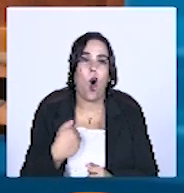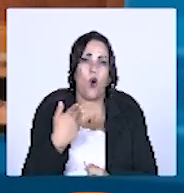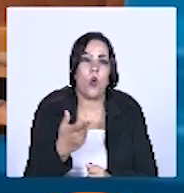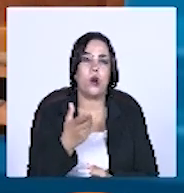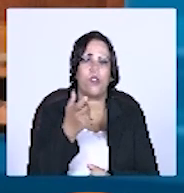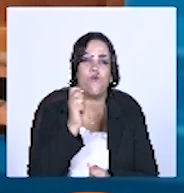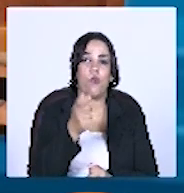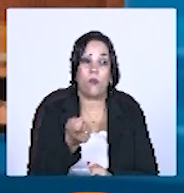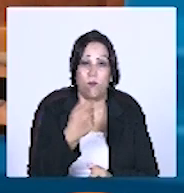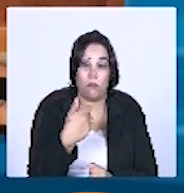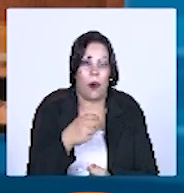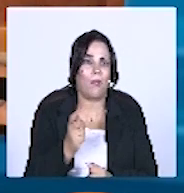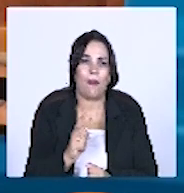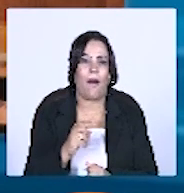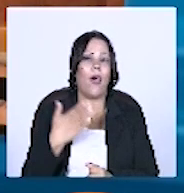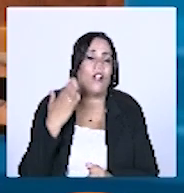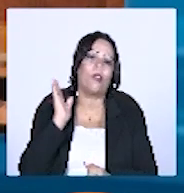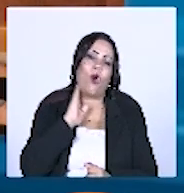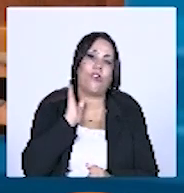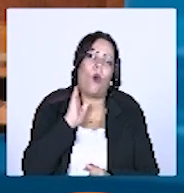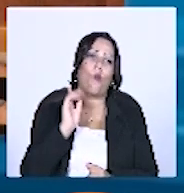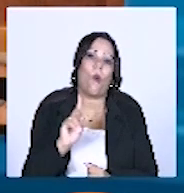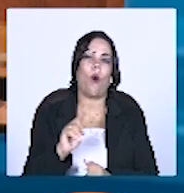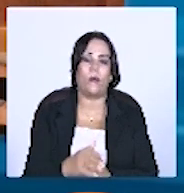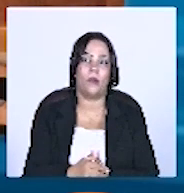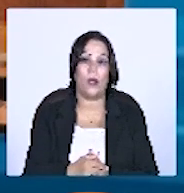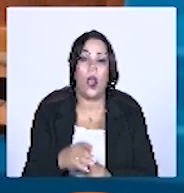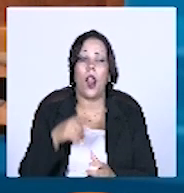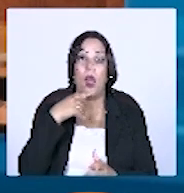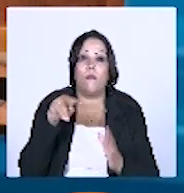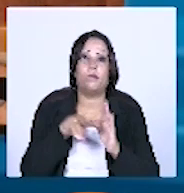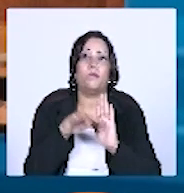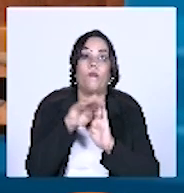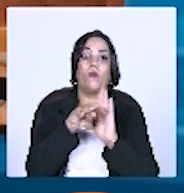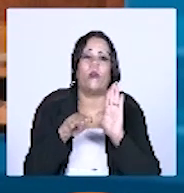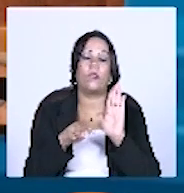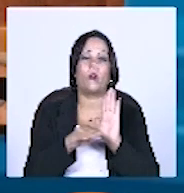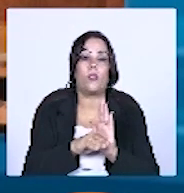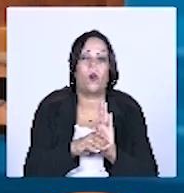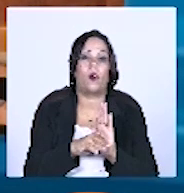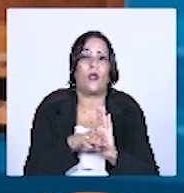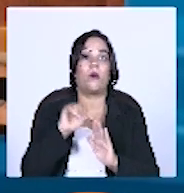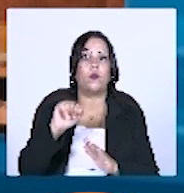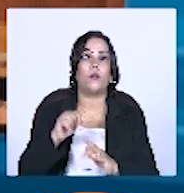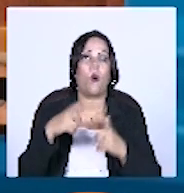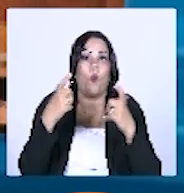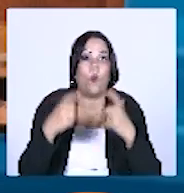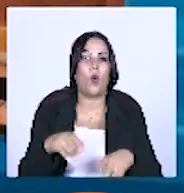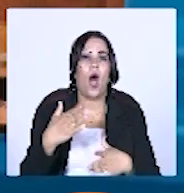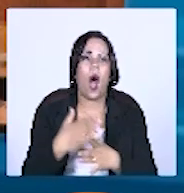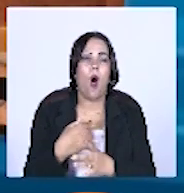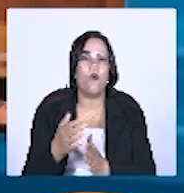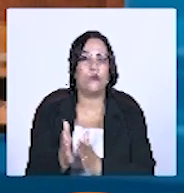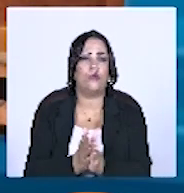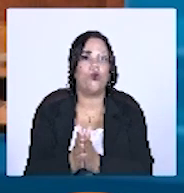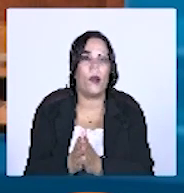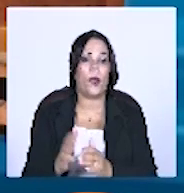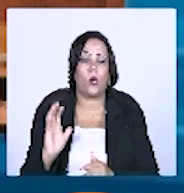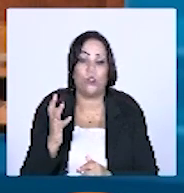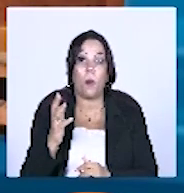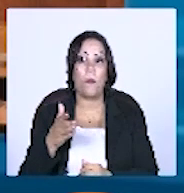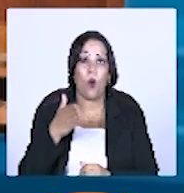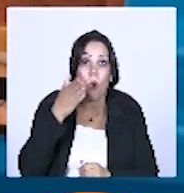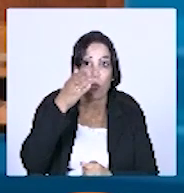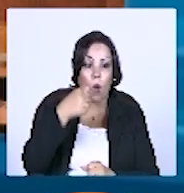التطوع في مطالبه بصدور الاستراتيجيه الوطنيه للتطوع عايزين نشجع الشباب على التطوع